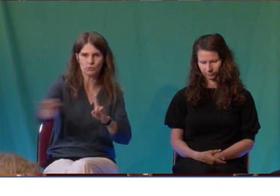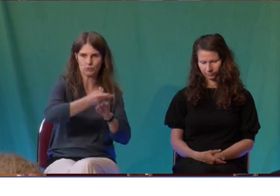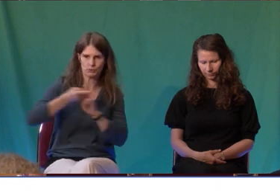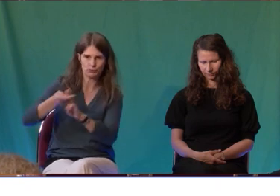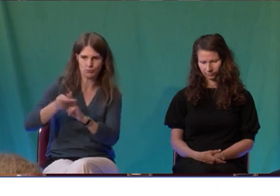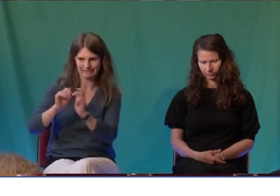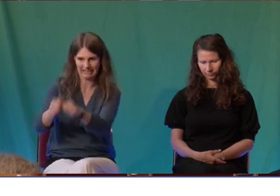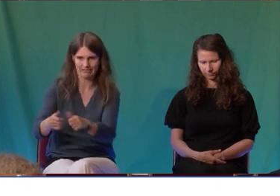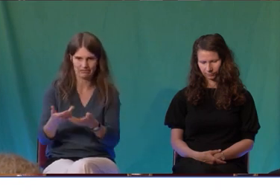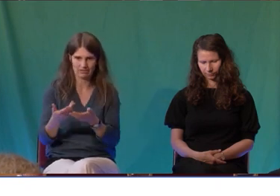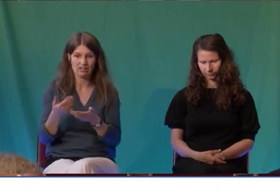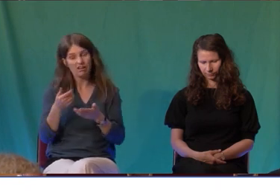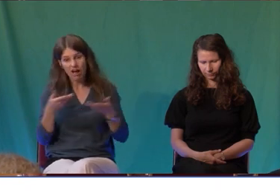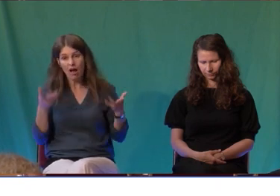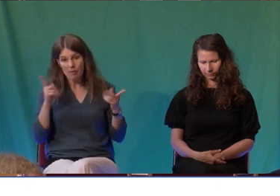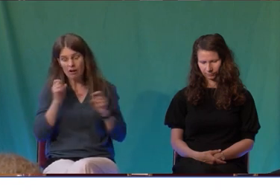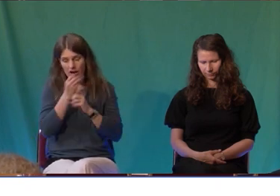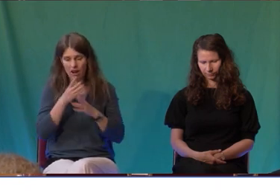zeitaufwendig sind